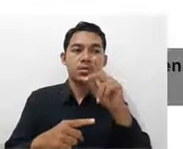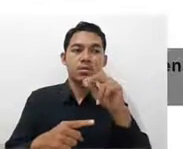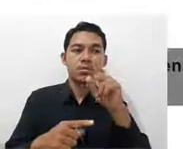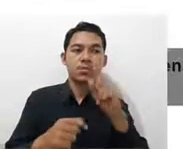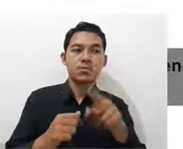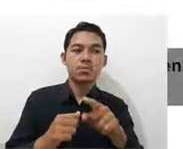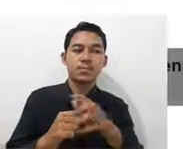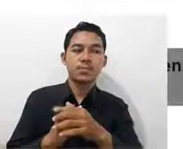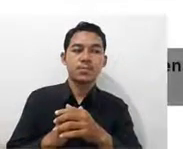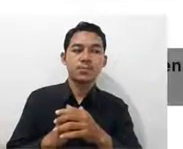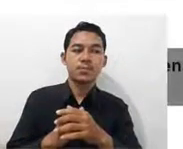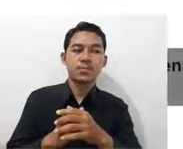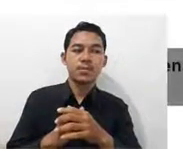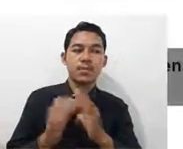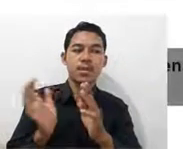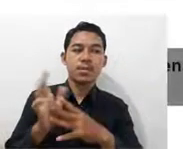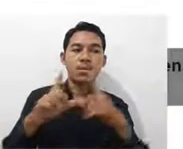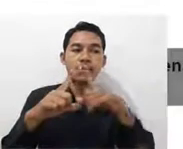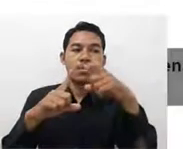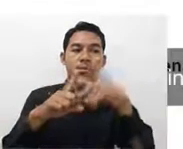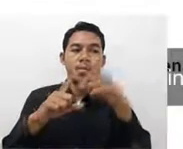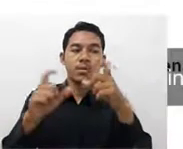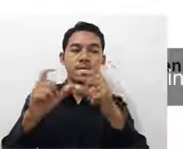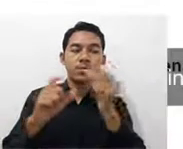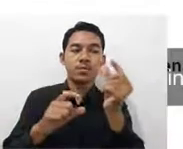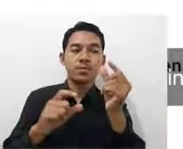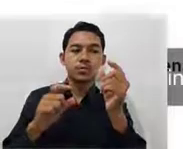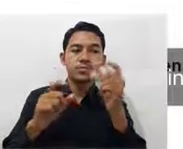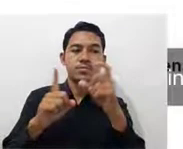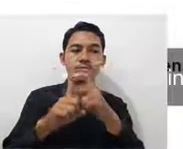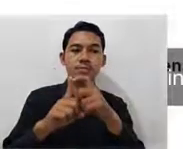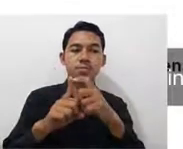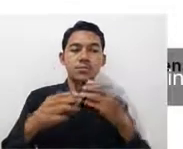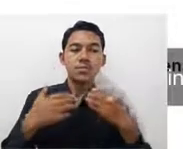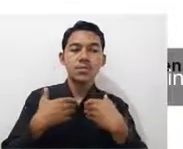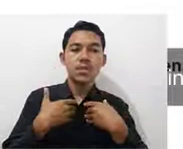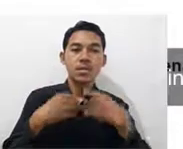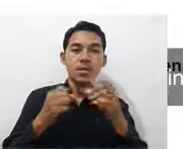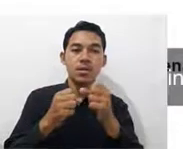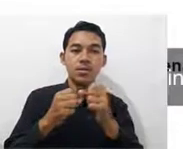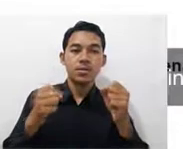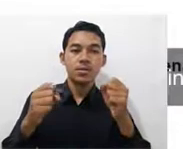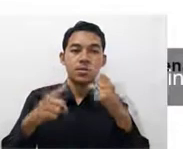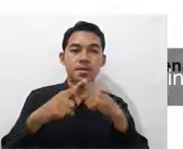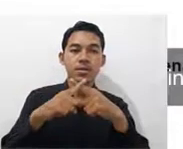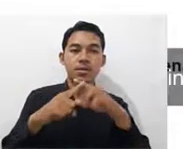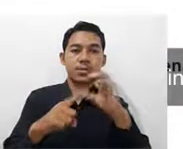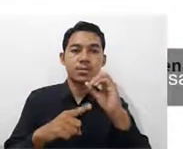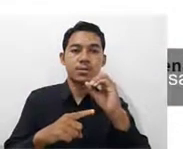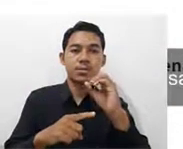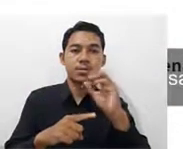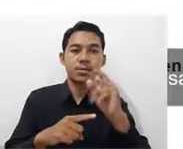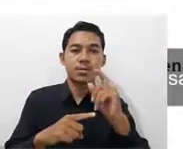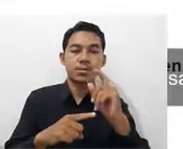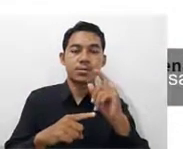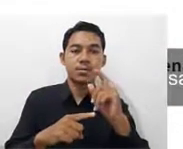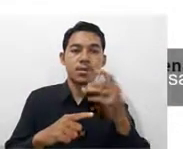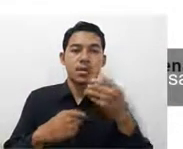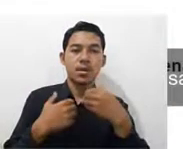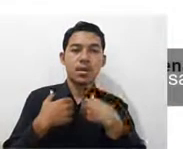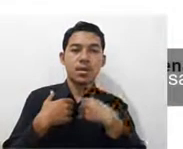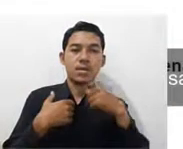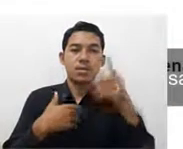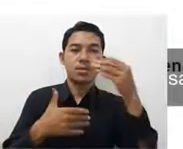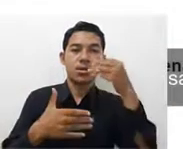Nah ini maksudnya gerbang XNOR ya. Ini gerbang XNOR memiliki 2 atau lebih input dan 1 output,